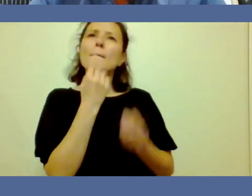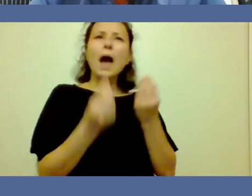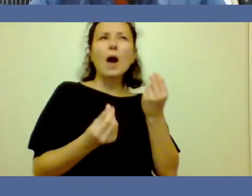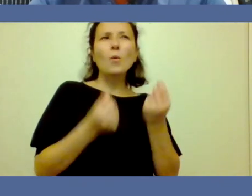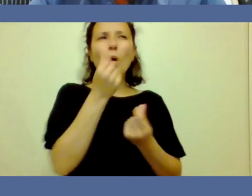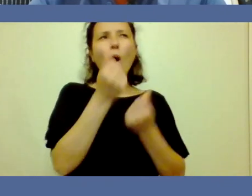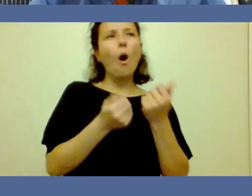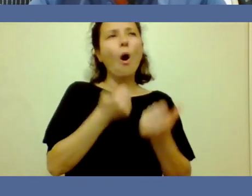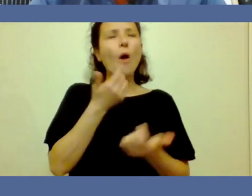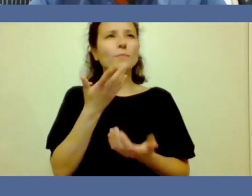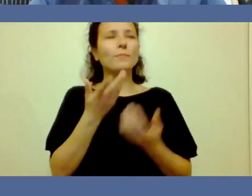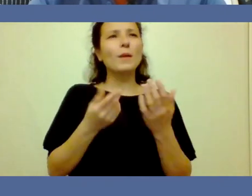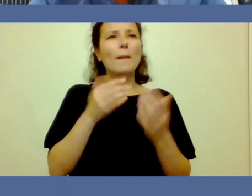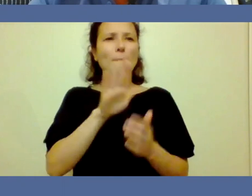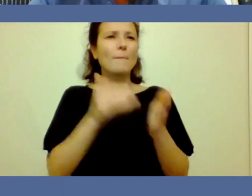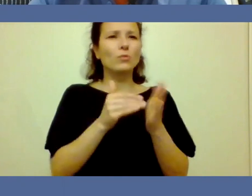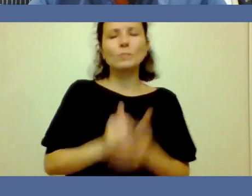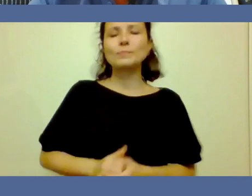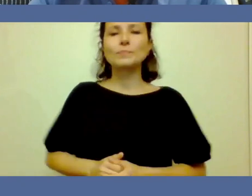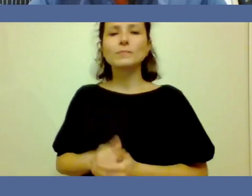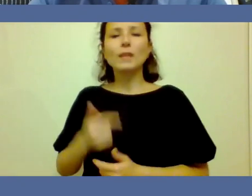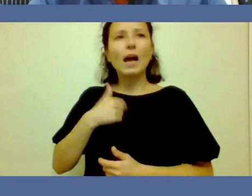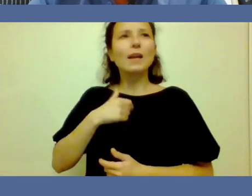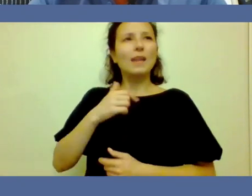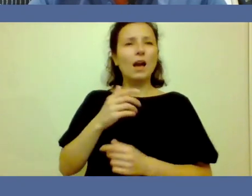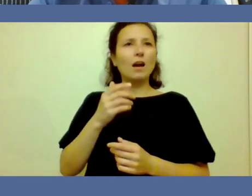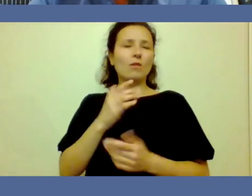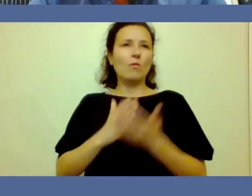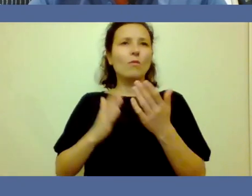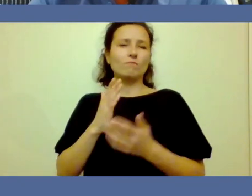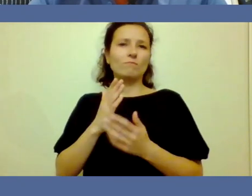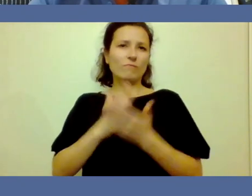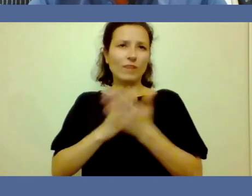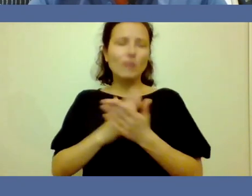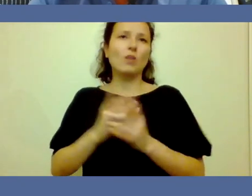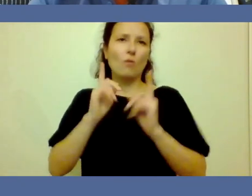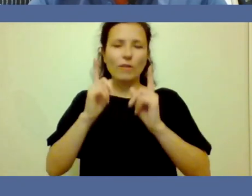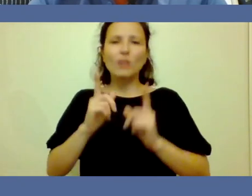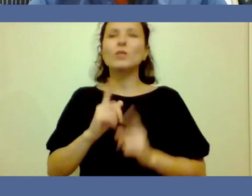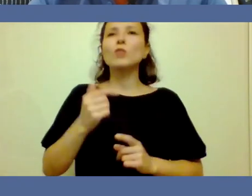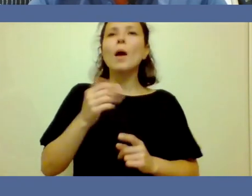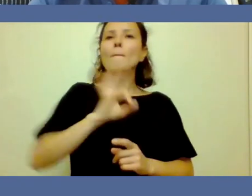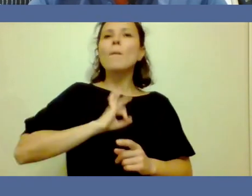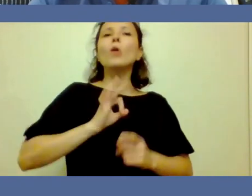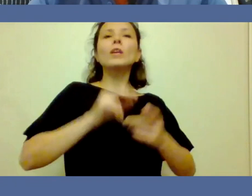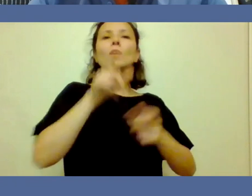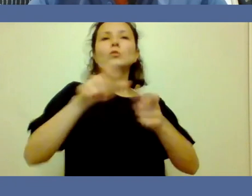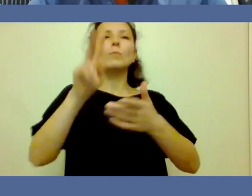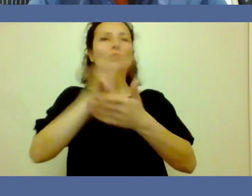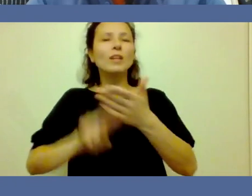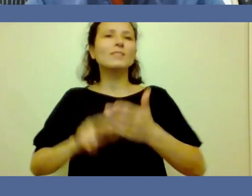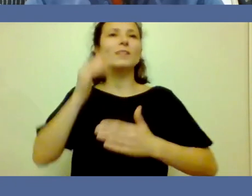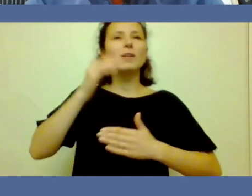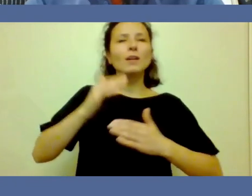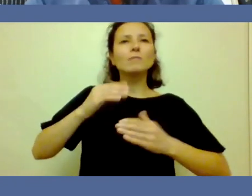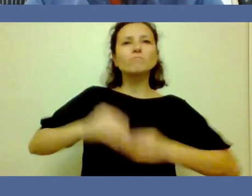czytelnicy dojrzewali, wzrastali razem ze mną. Ja mam w tej chwili 43 lata i ci czytelnicy,